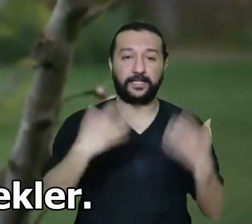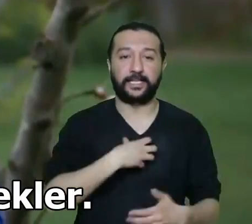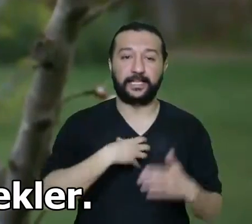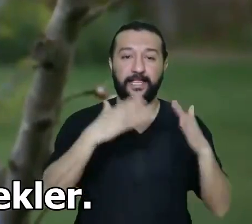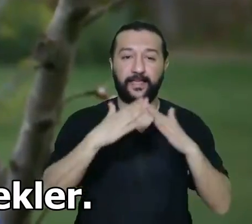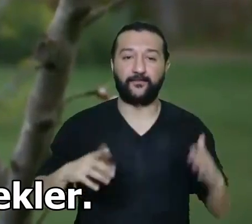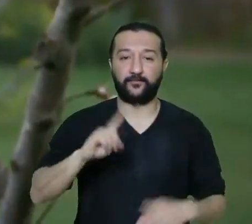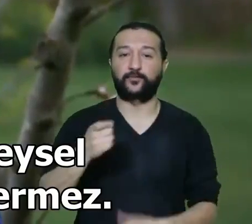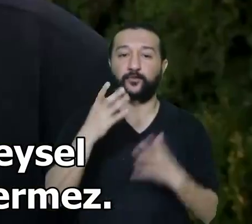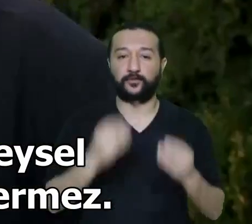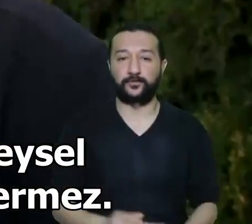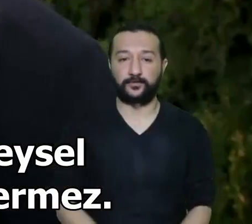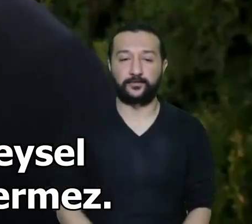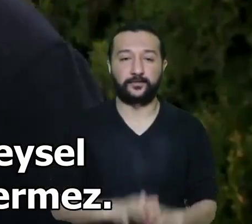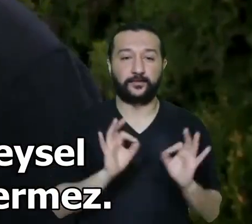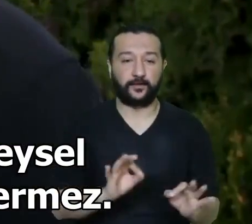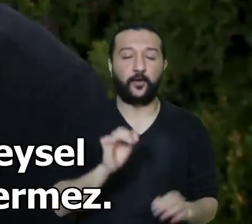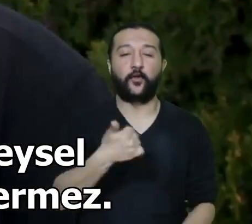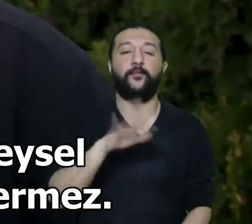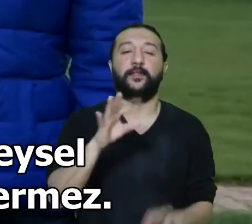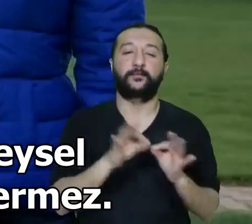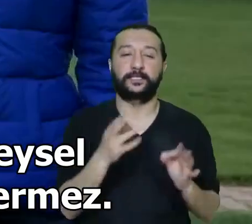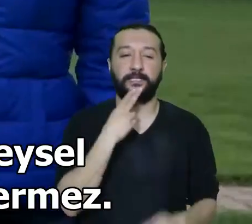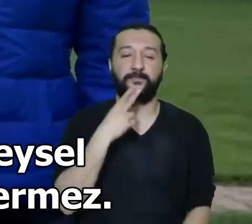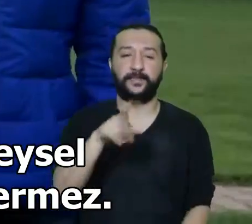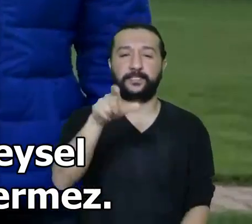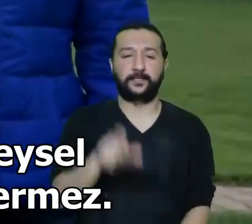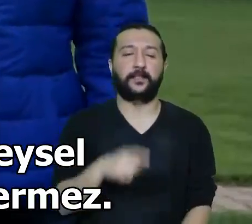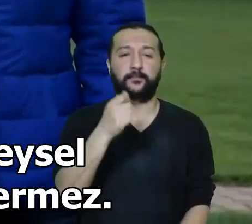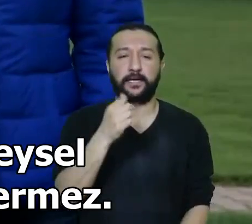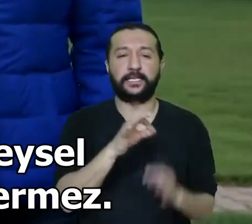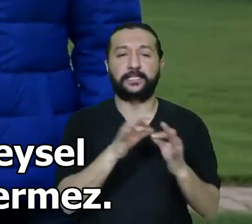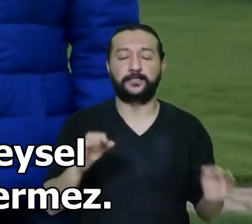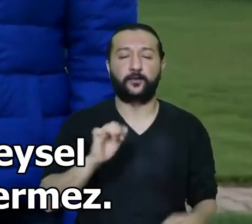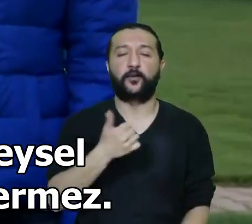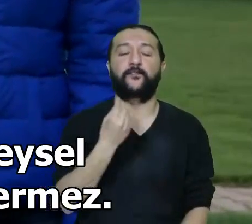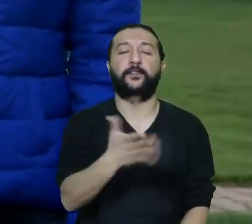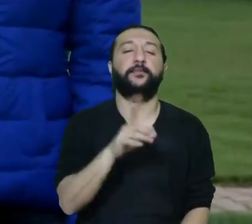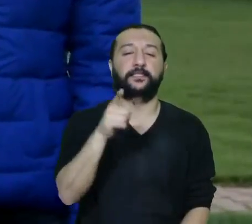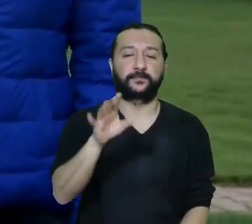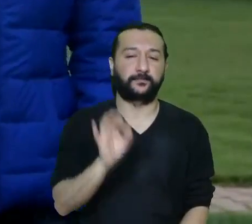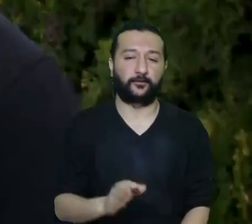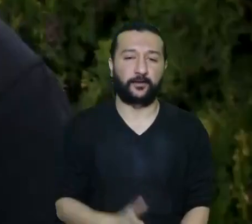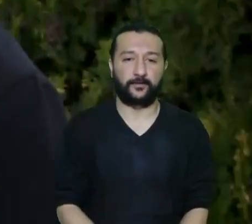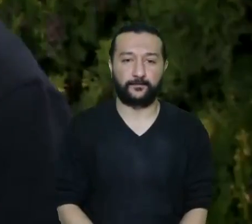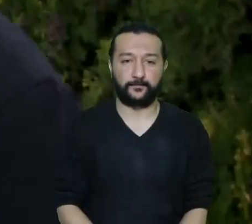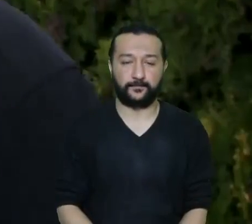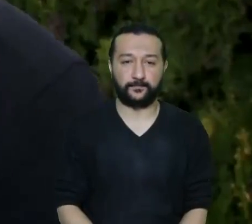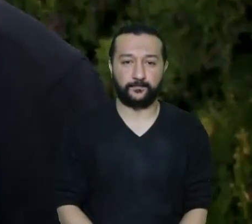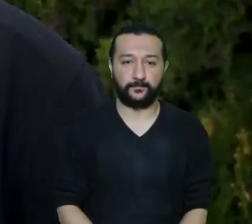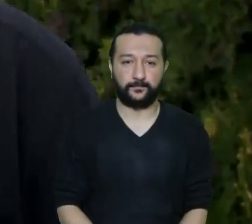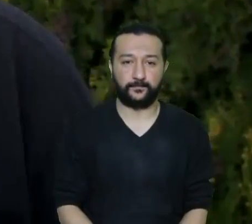kendilerine barınak bulabilecekler. Önemli değil Başak Hanım. Veysel maddiyata paraya hiç önem vermez.